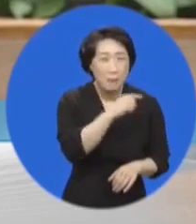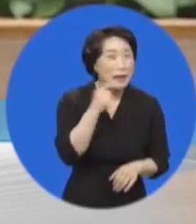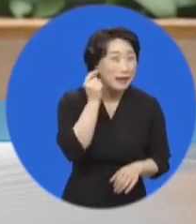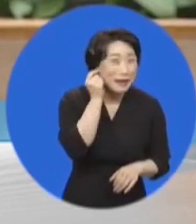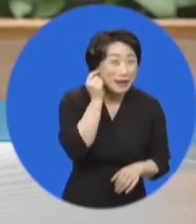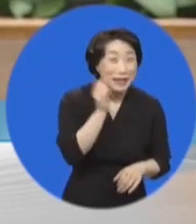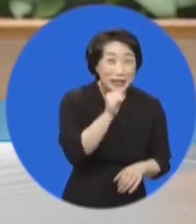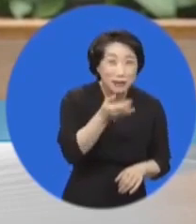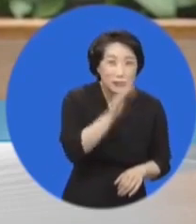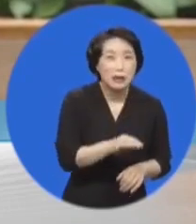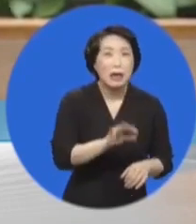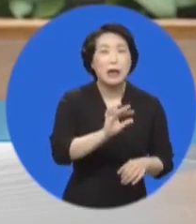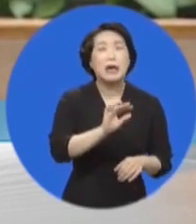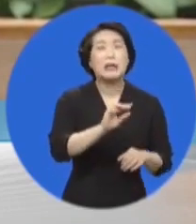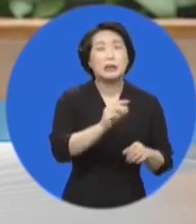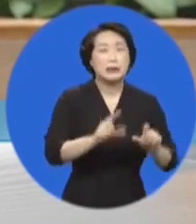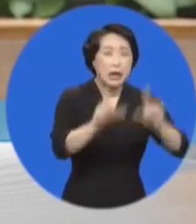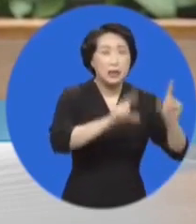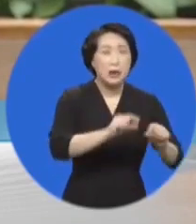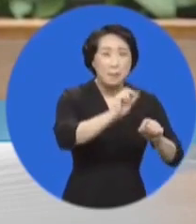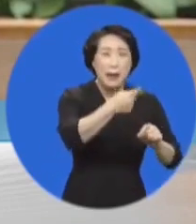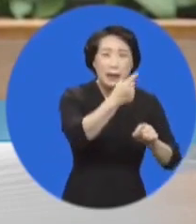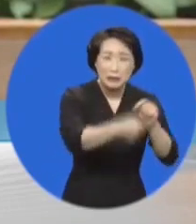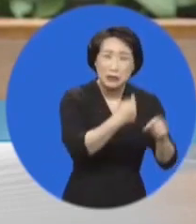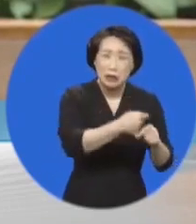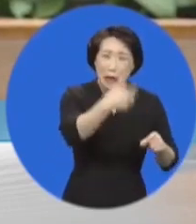이 피는 내 영이 영원히 사는 피야.